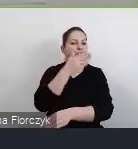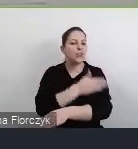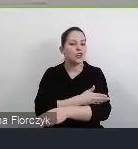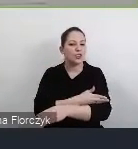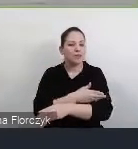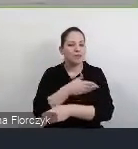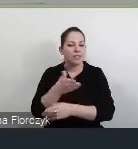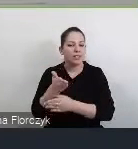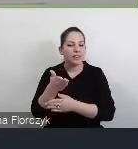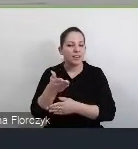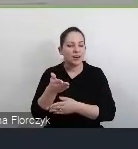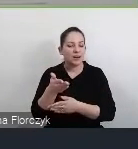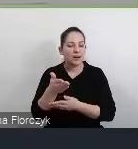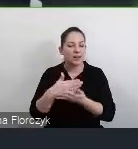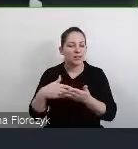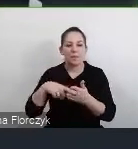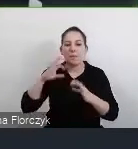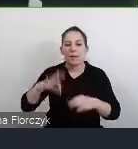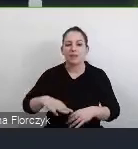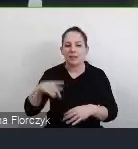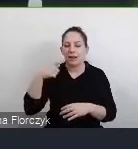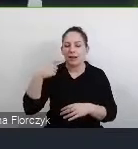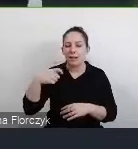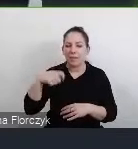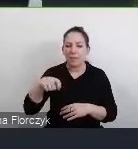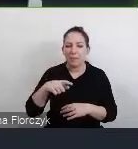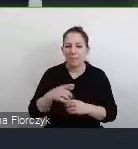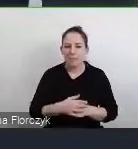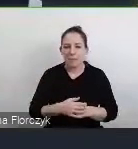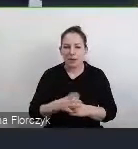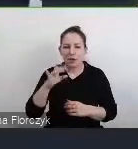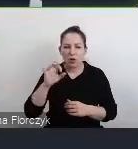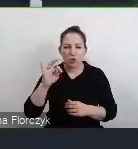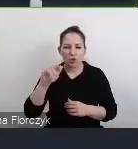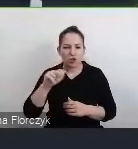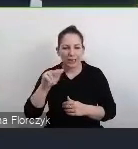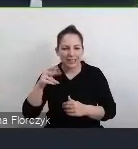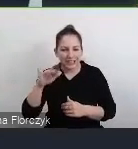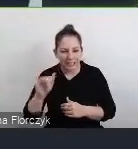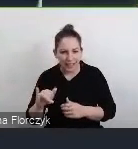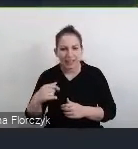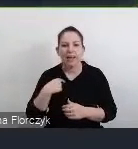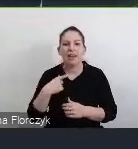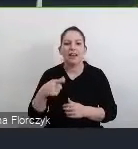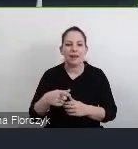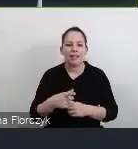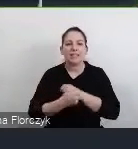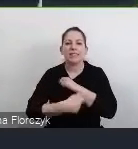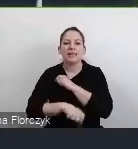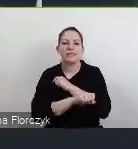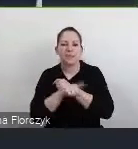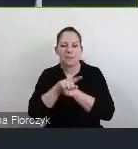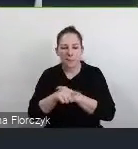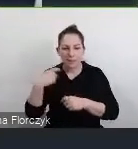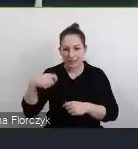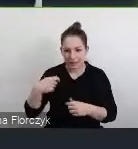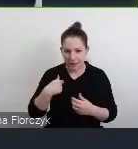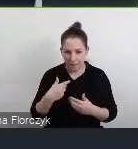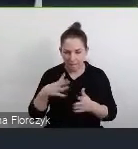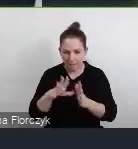części. Uczestniczył Pan Prezydent Jarosław Gruszyński. Ja pozwolę sobie, Piotr Dasio, zastępca Prezydenta